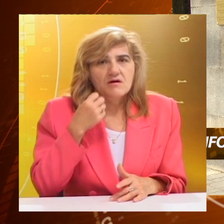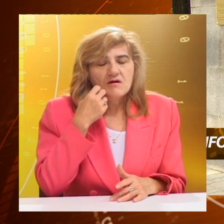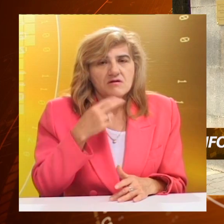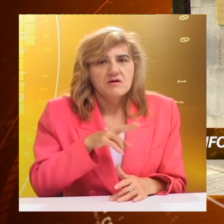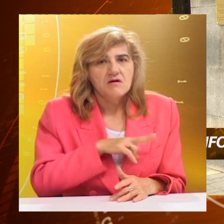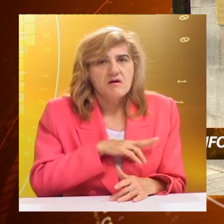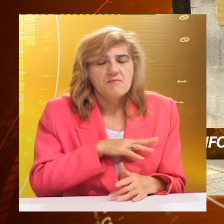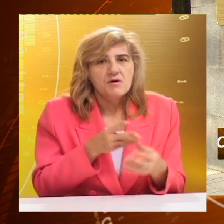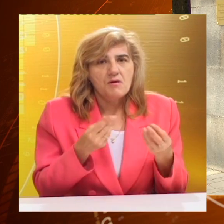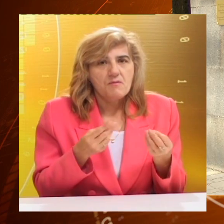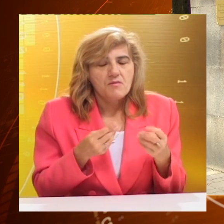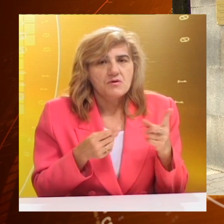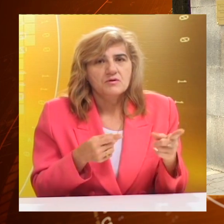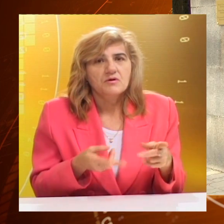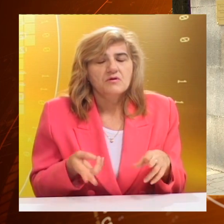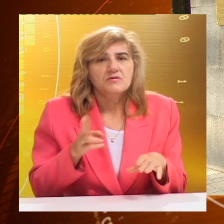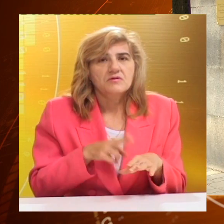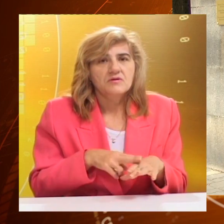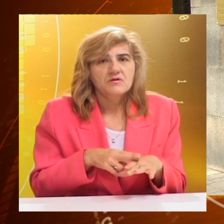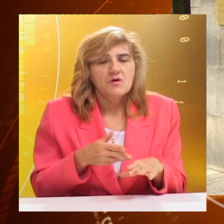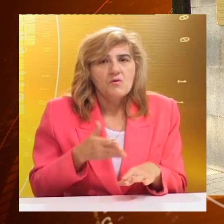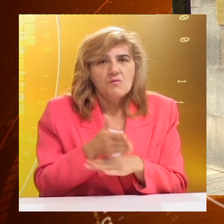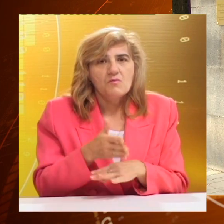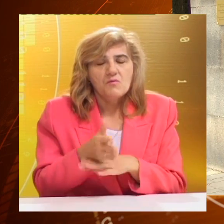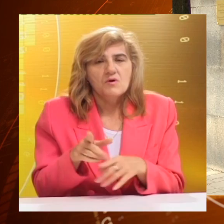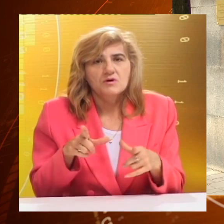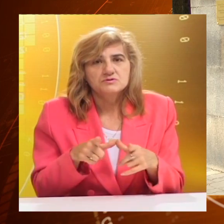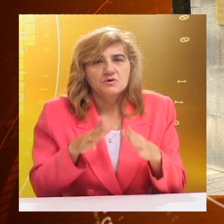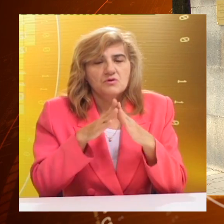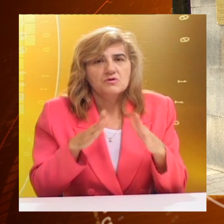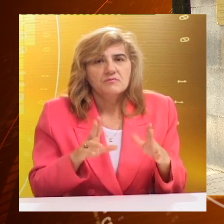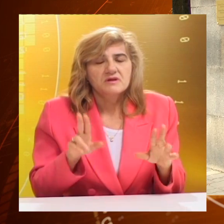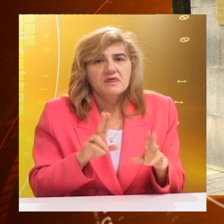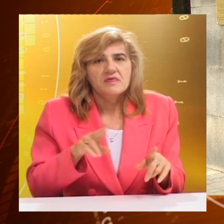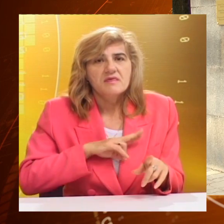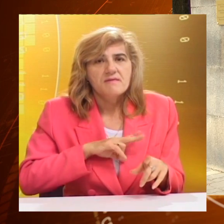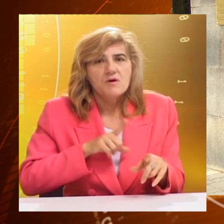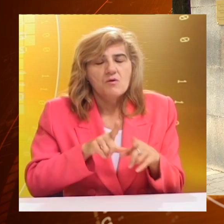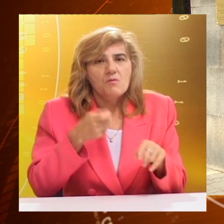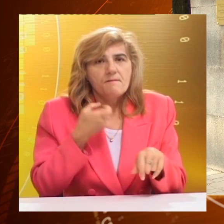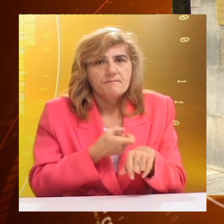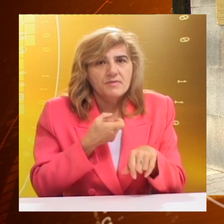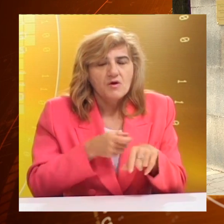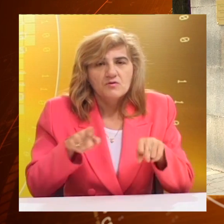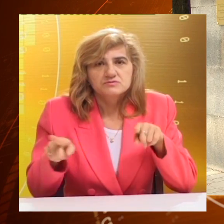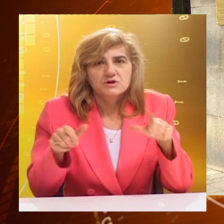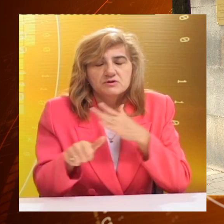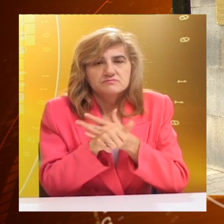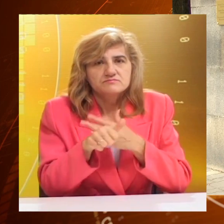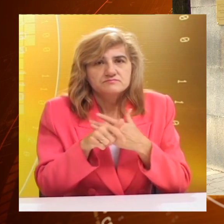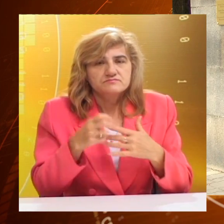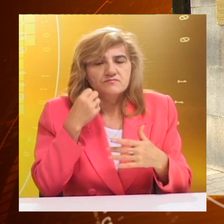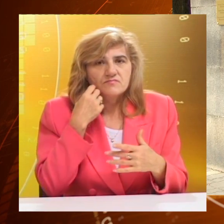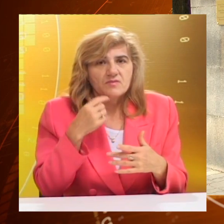kada ima vlage i tako dalje, oni se ulaze, uvlače u domove, u prozore